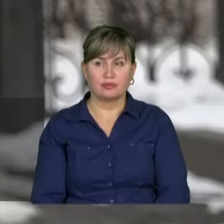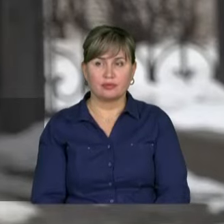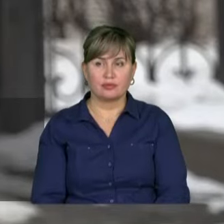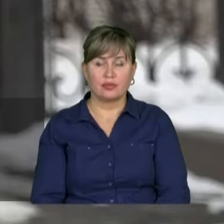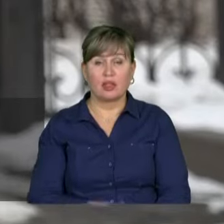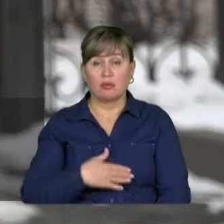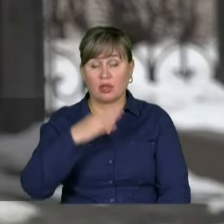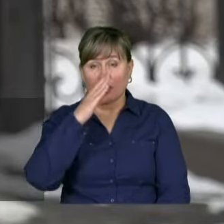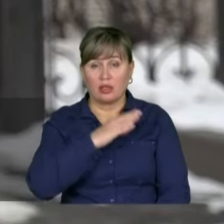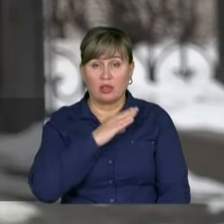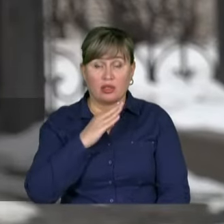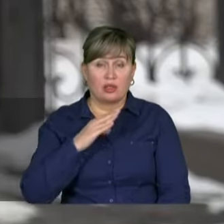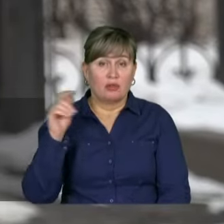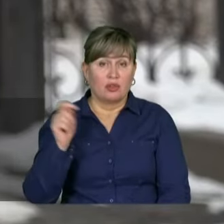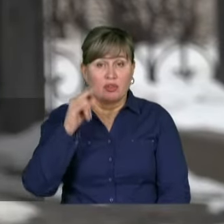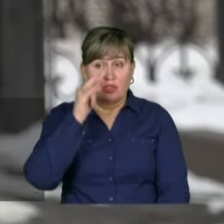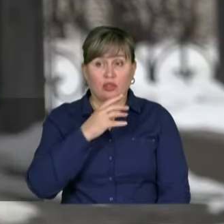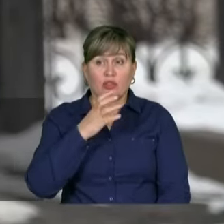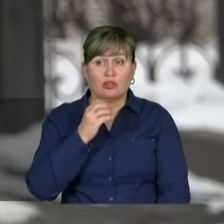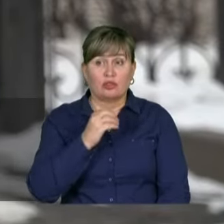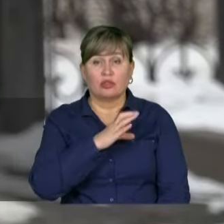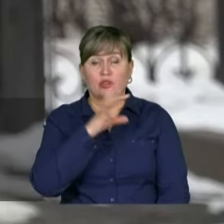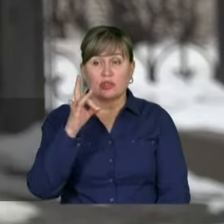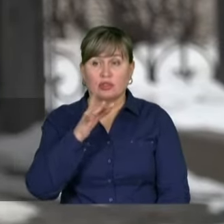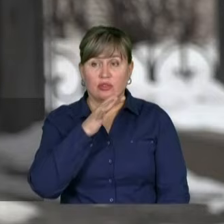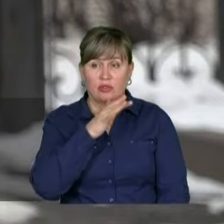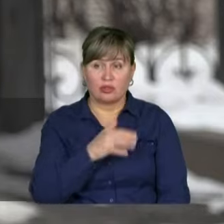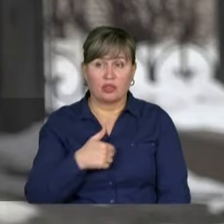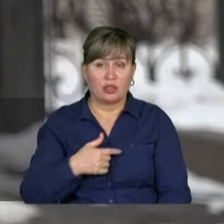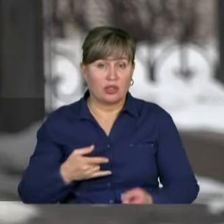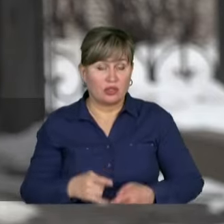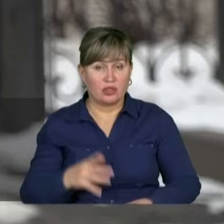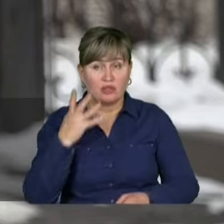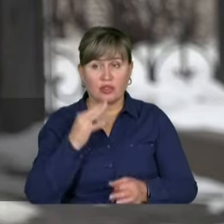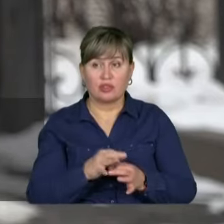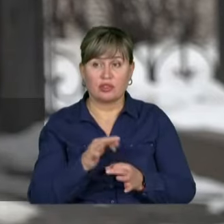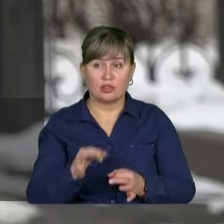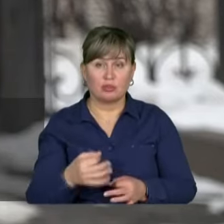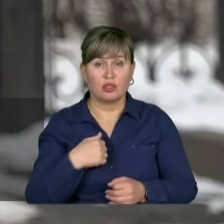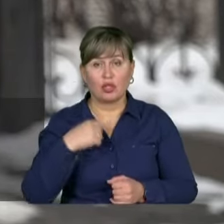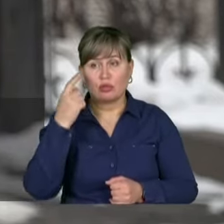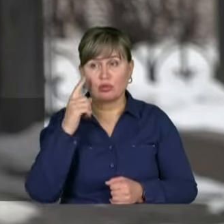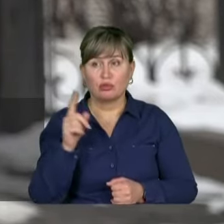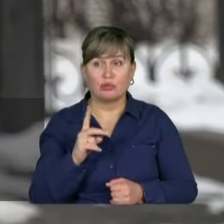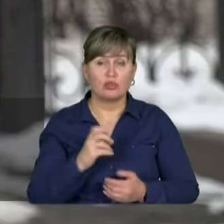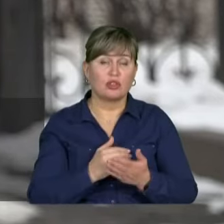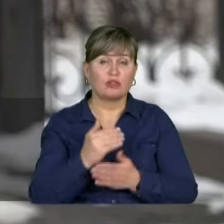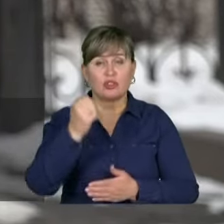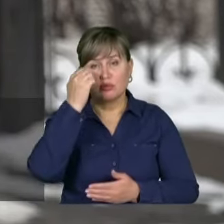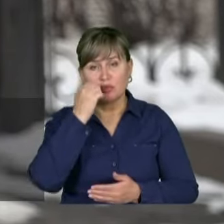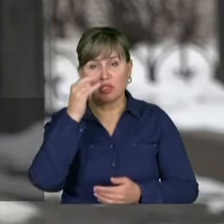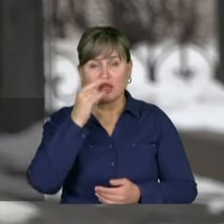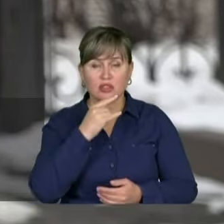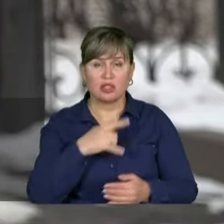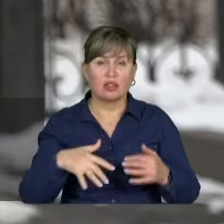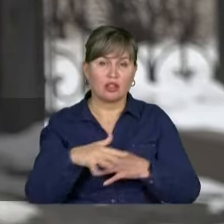Мои родители эмигрировали в Казахстан еще при советской власти. Сама я уроженка Алматинской области. Я думаю, что наивысшая благодарность казахскому